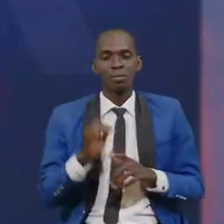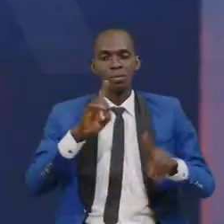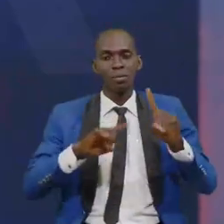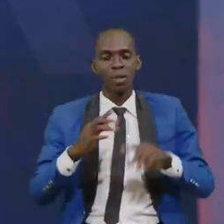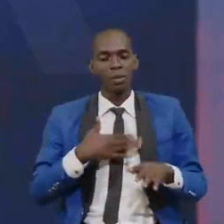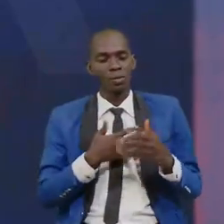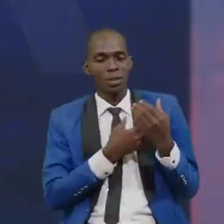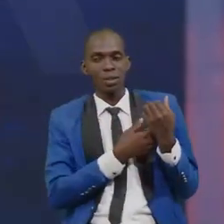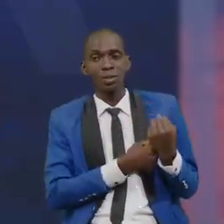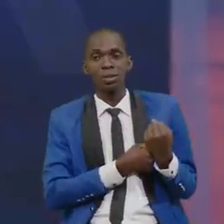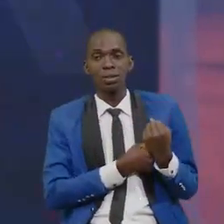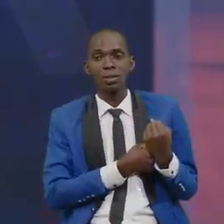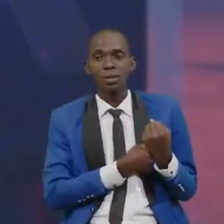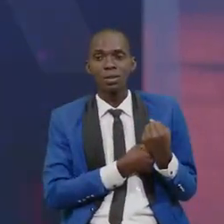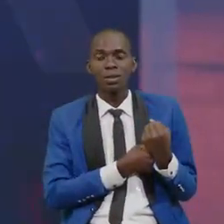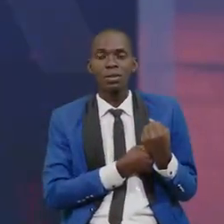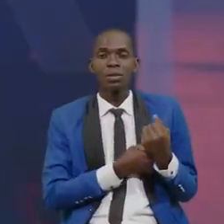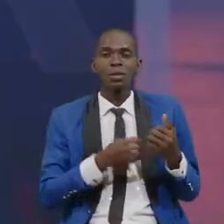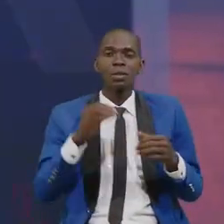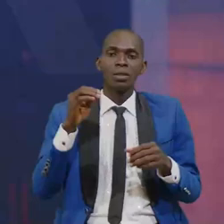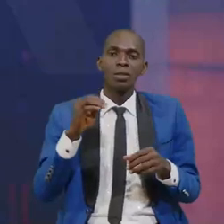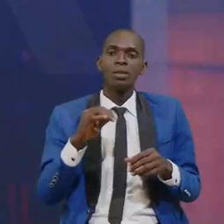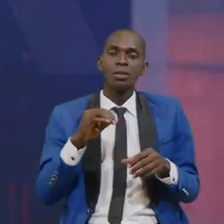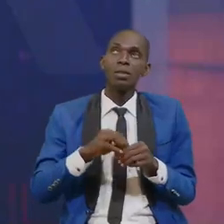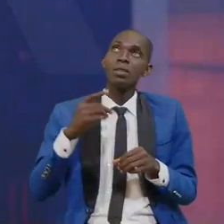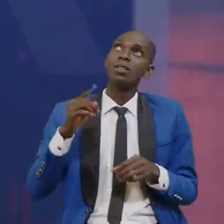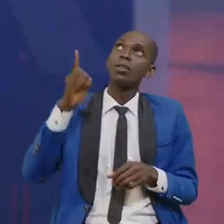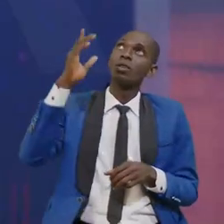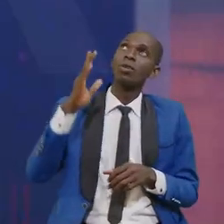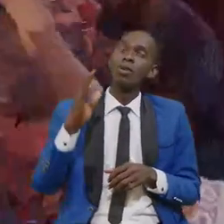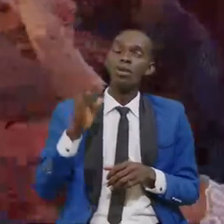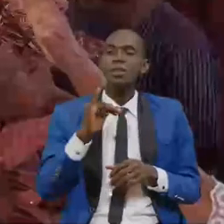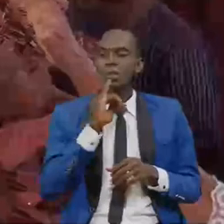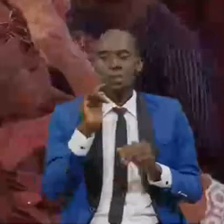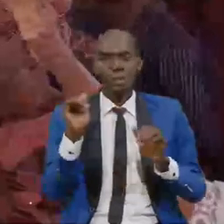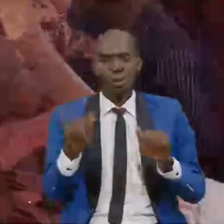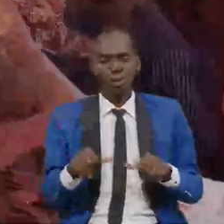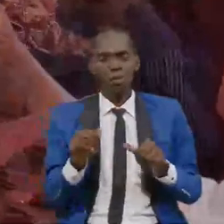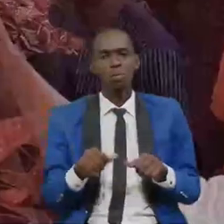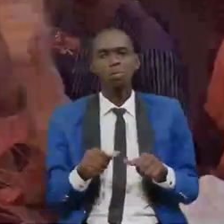Mon assurance, c'est que Dieu est capable